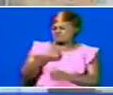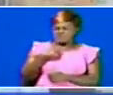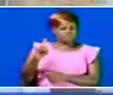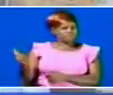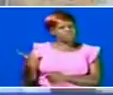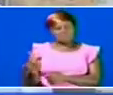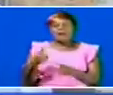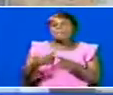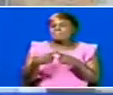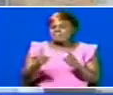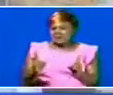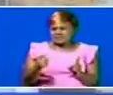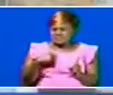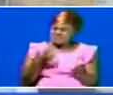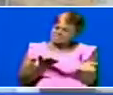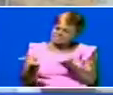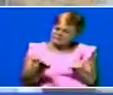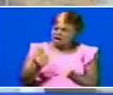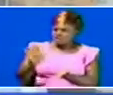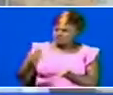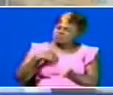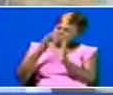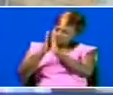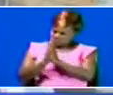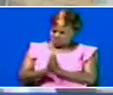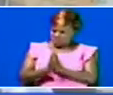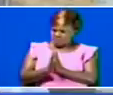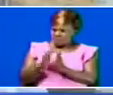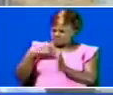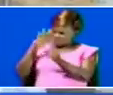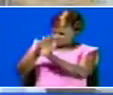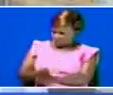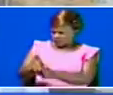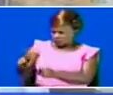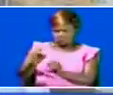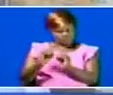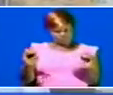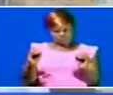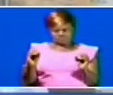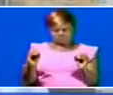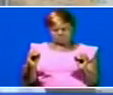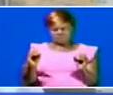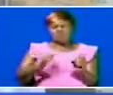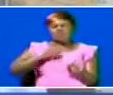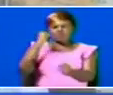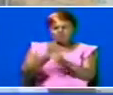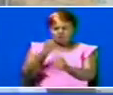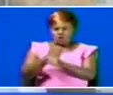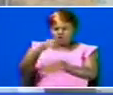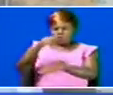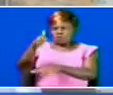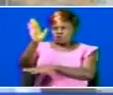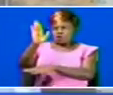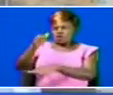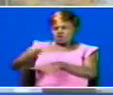you. Lakini nitakutumikia, nikija kwako nitakuombea. I will not refuse to pray for you. Hiyo ndio kazi tuliitiwa na Mungu